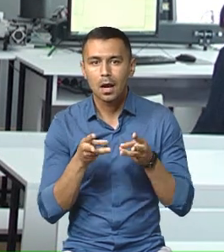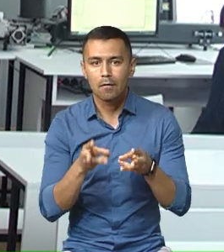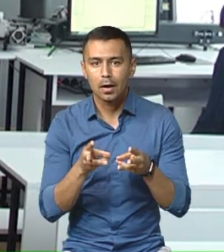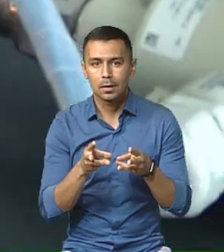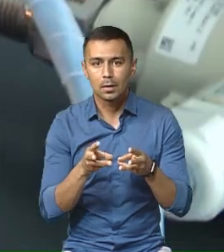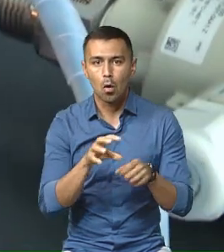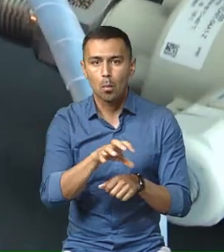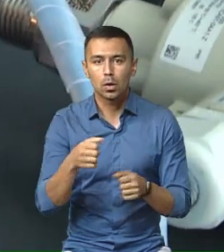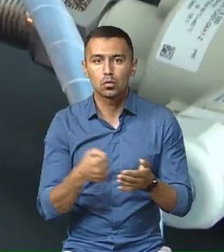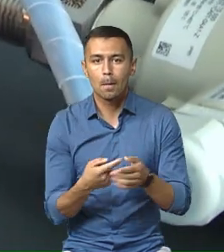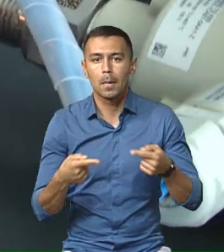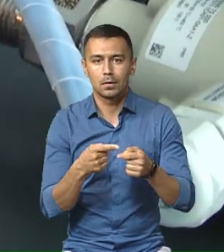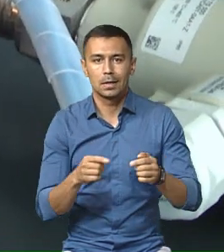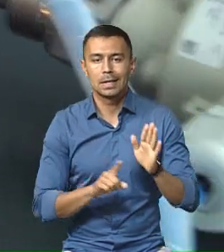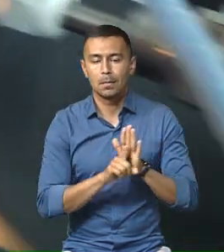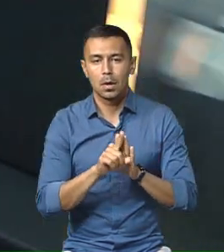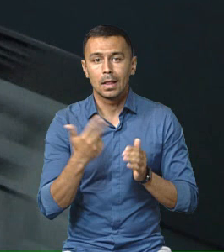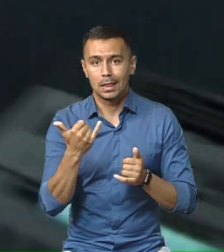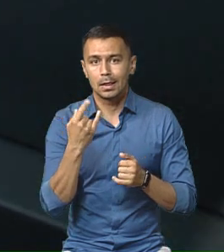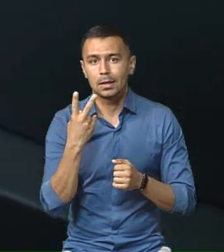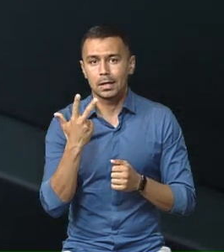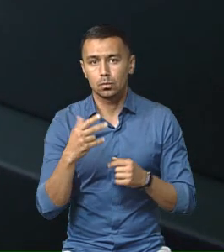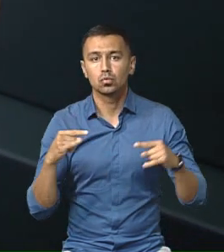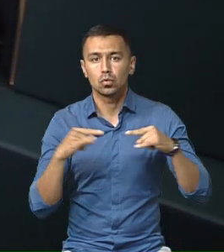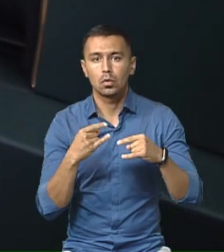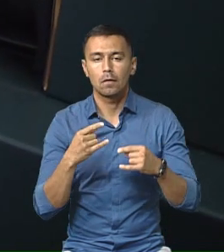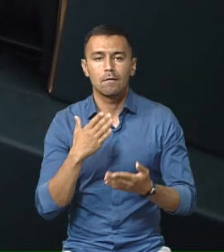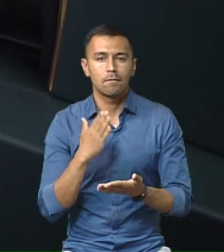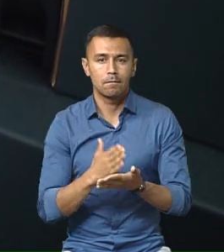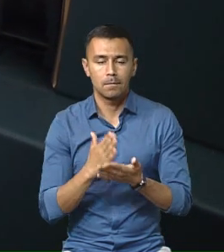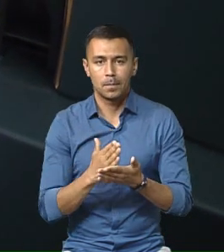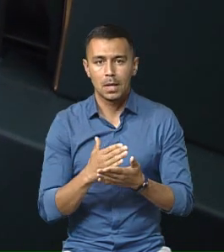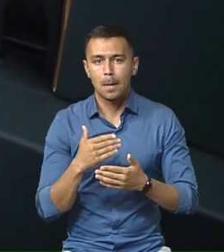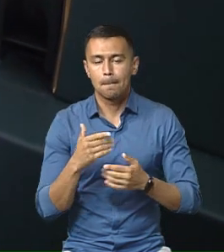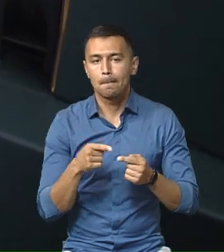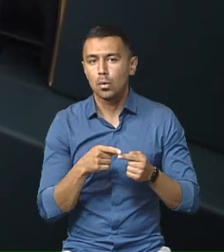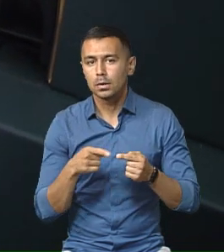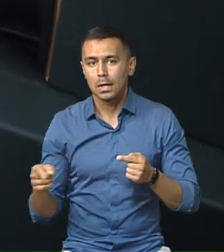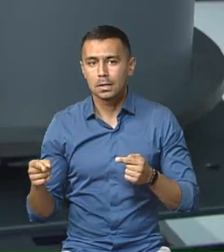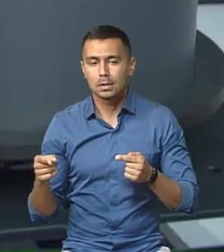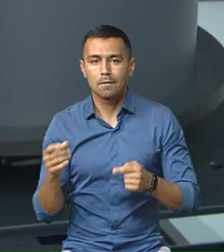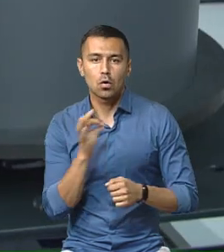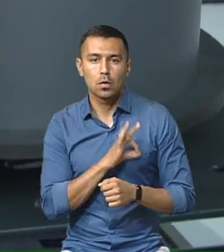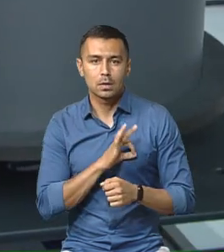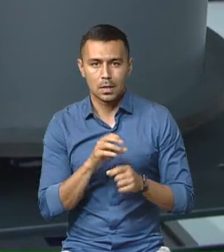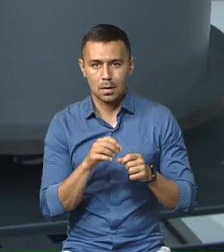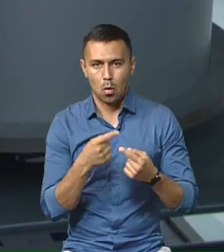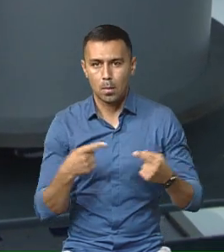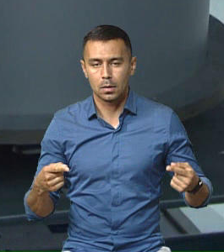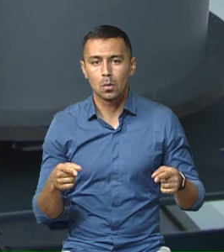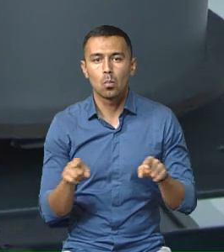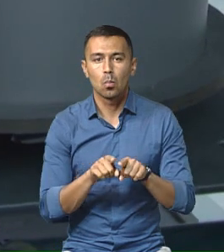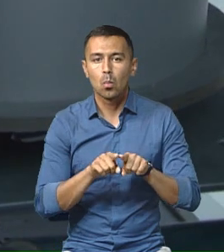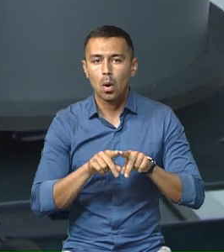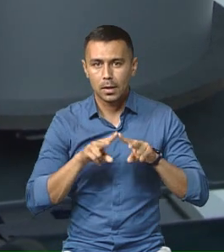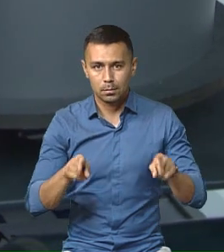певної температури. На третьому столі в нас відбувається вже процес маніпуляції з об'єктами. Подібну автоматизовану